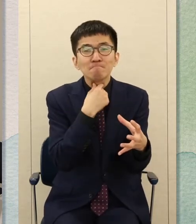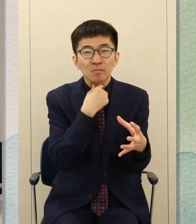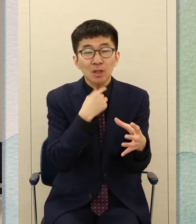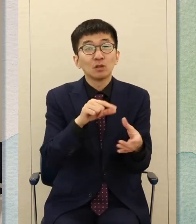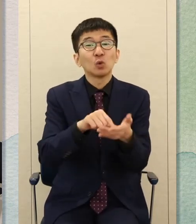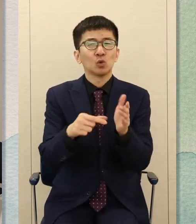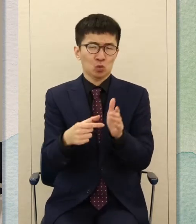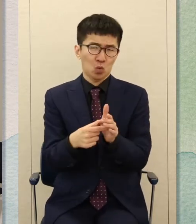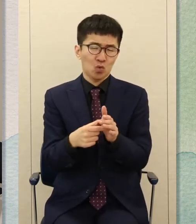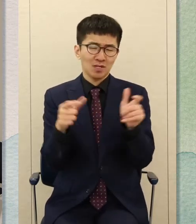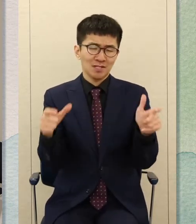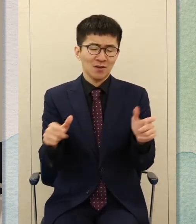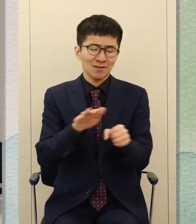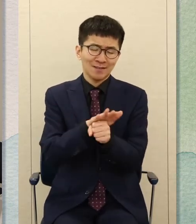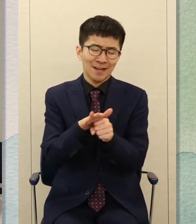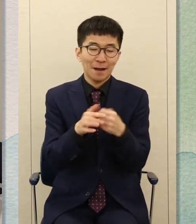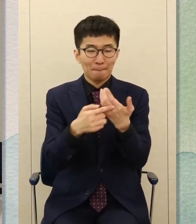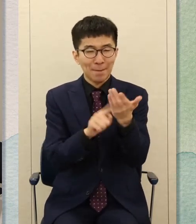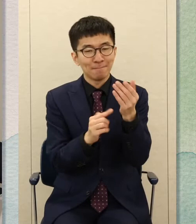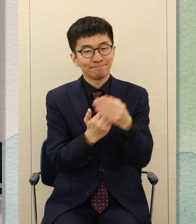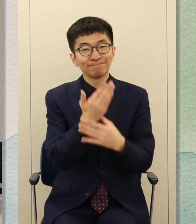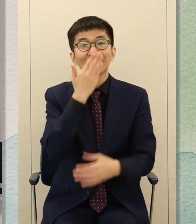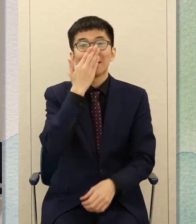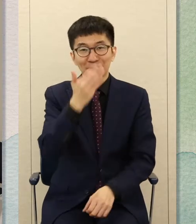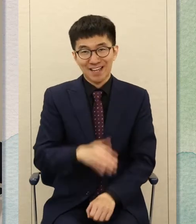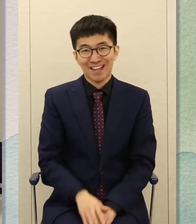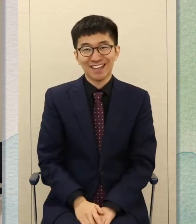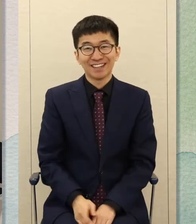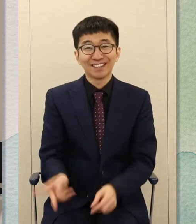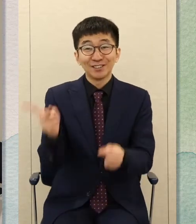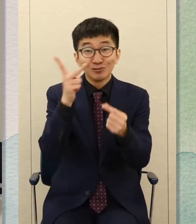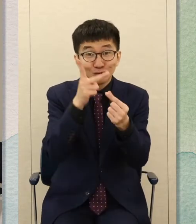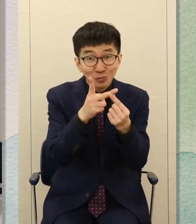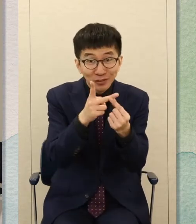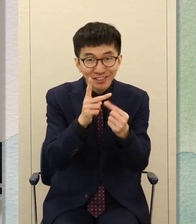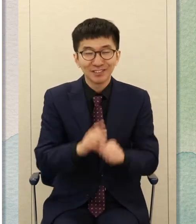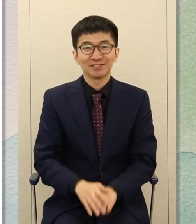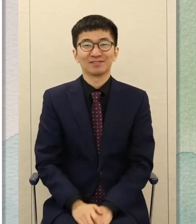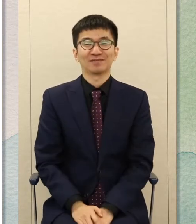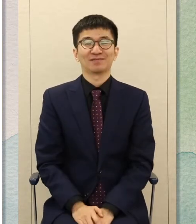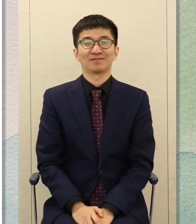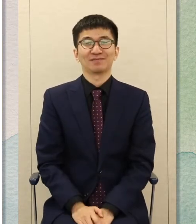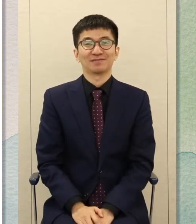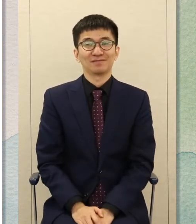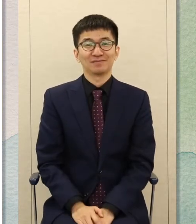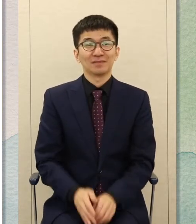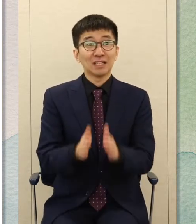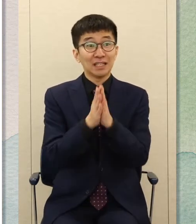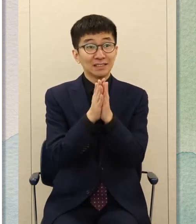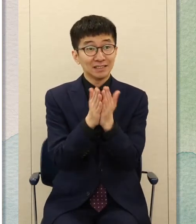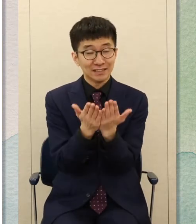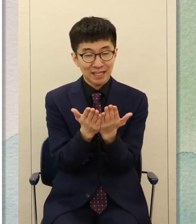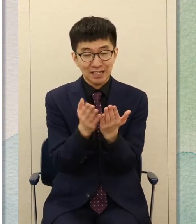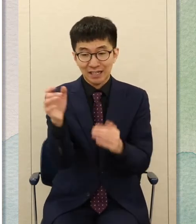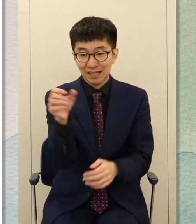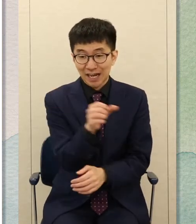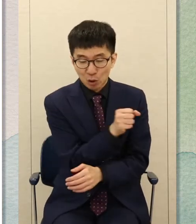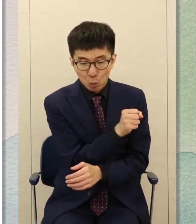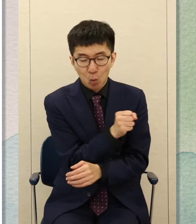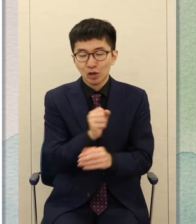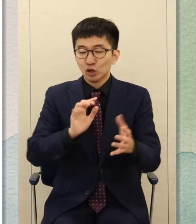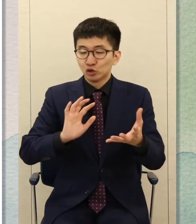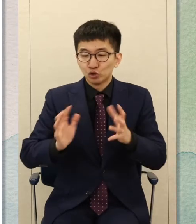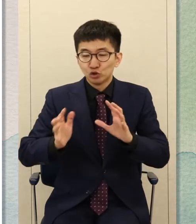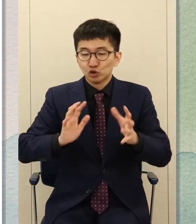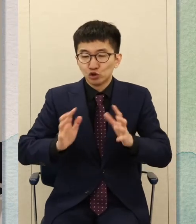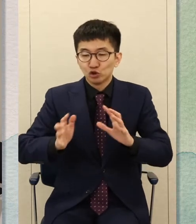것들이 생겨나는 거죠. 두 번째로 책으로 함께 보이는 토론 모임